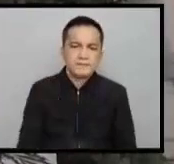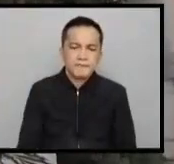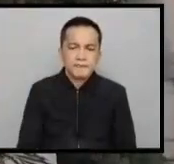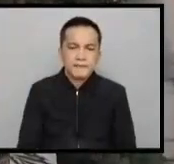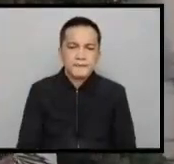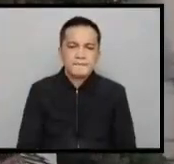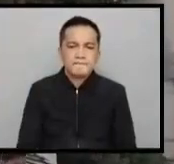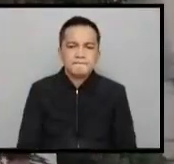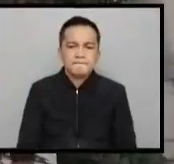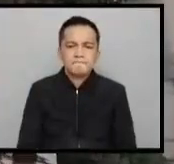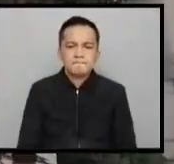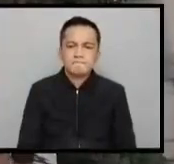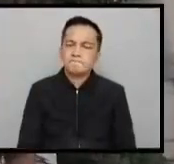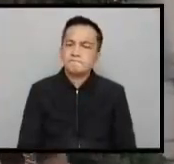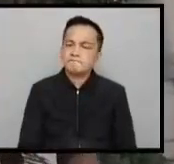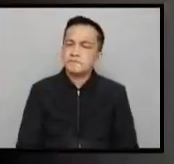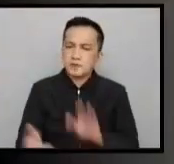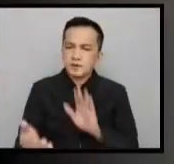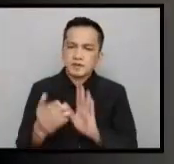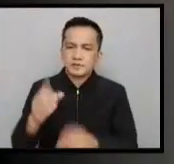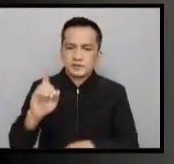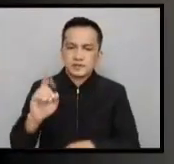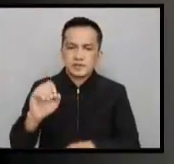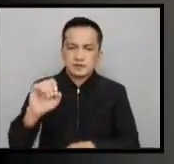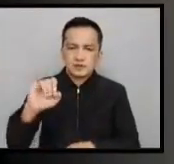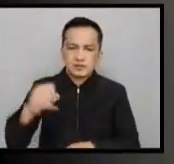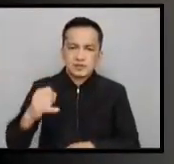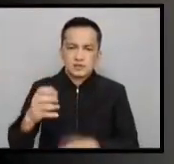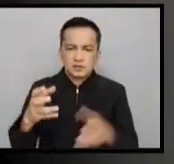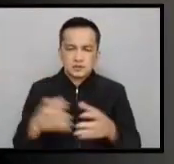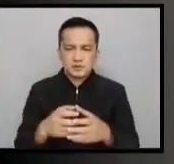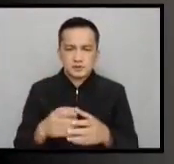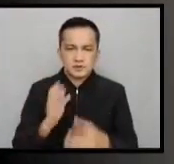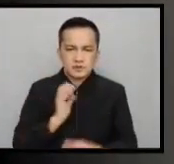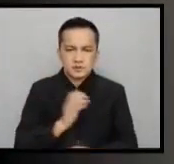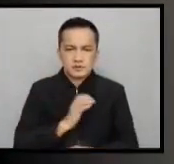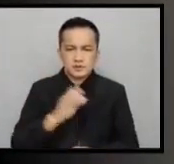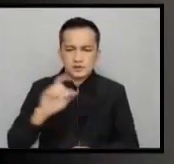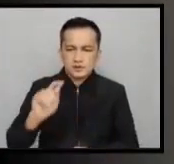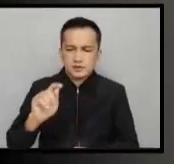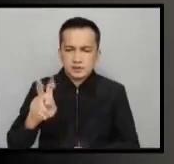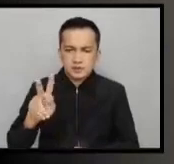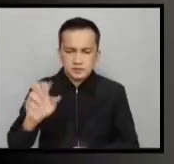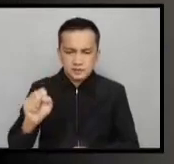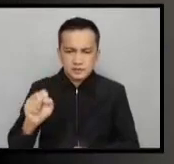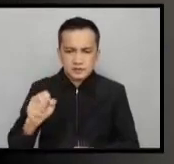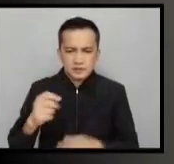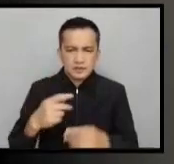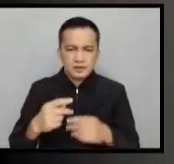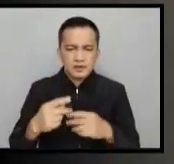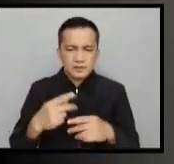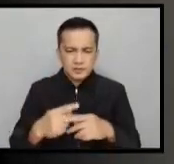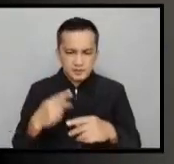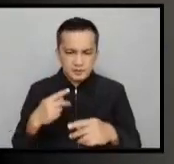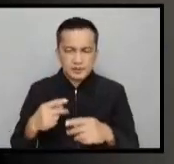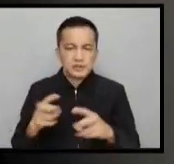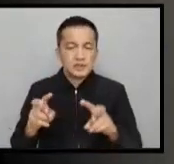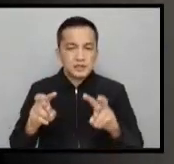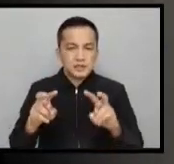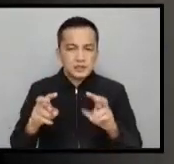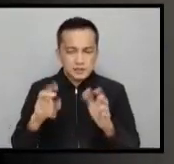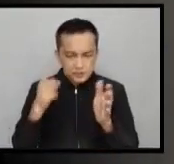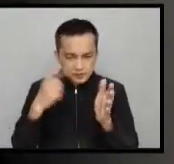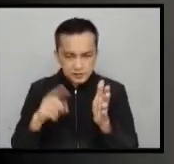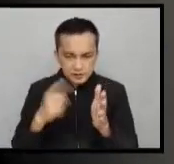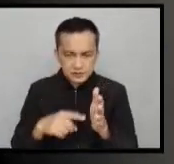Humarap sa Department of Justice ang kampo ni Congressman Arnolfo Teves Jr. para sa preliminary investigation hinggil sa kasong illegal